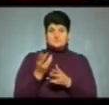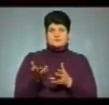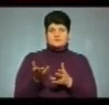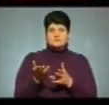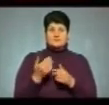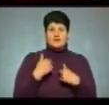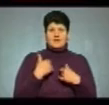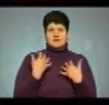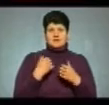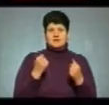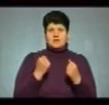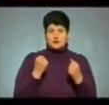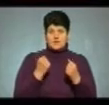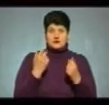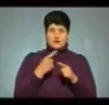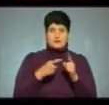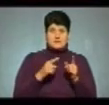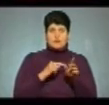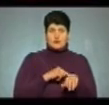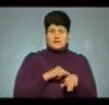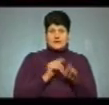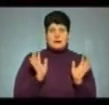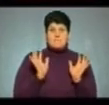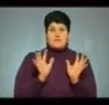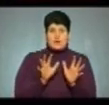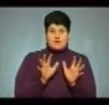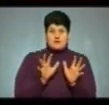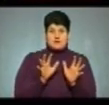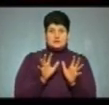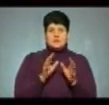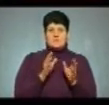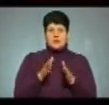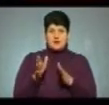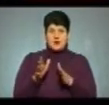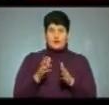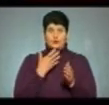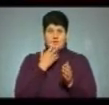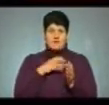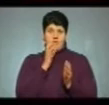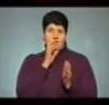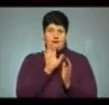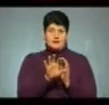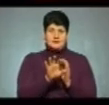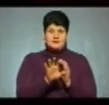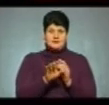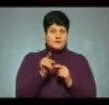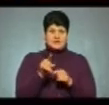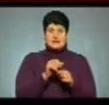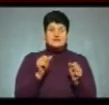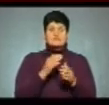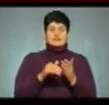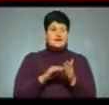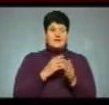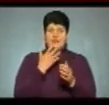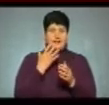я вже так жартувала, що якщо на півгодини притулитися до батареї, то батарея від мене нагріється. Вона не гріє взагалі.